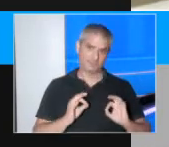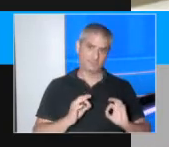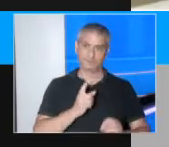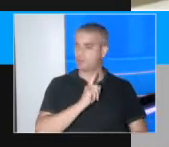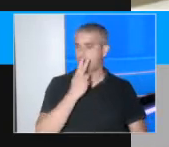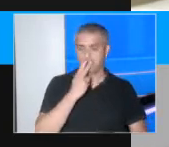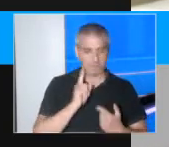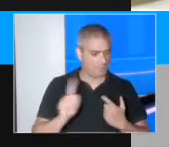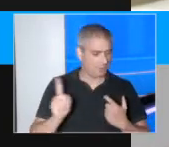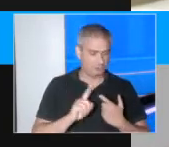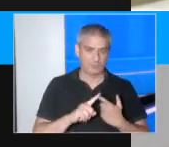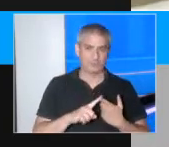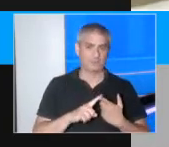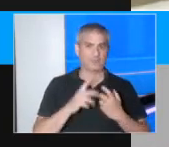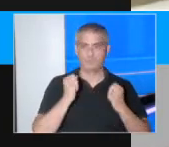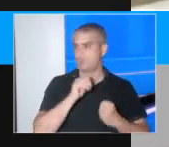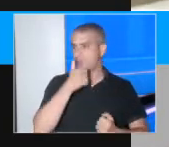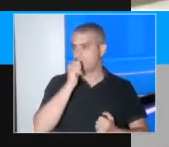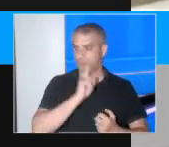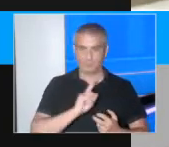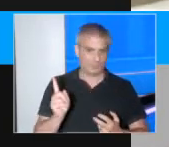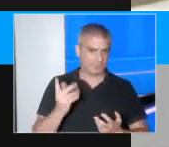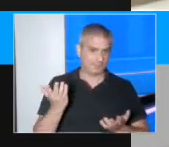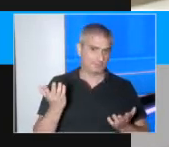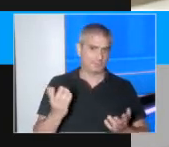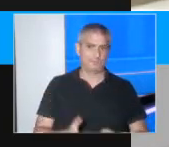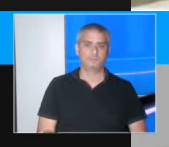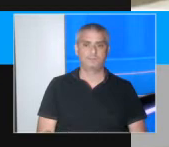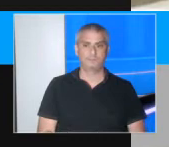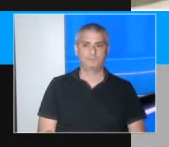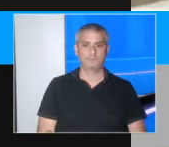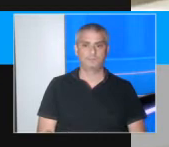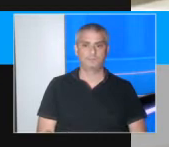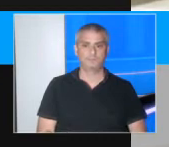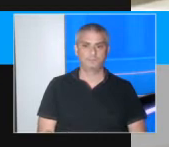לא מעשן, בוודאי הוא לא שותה, הוא